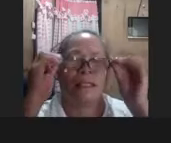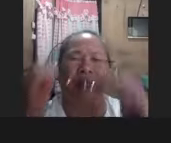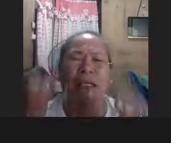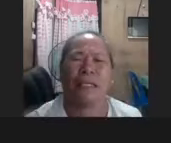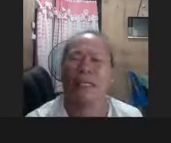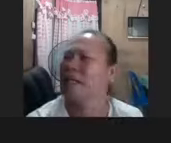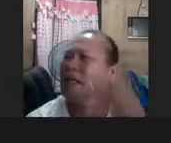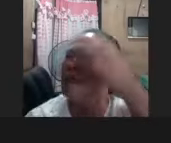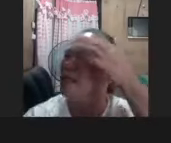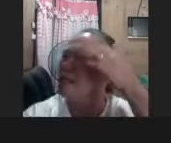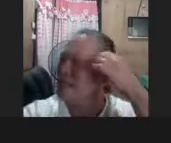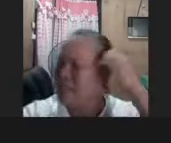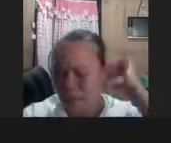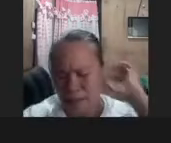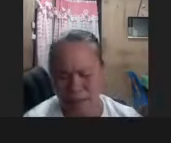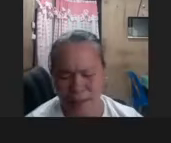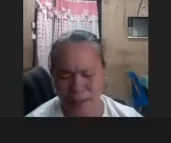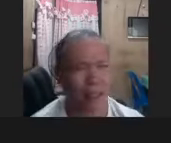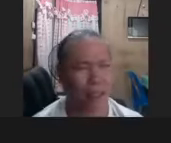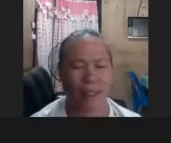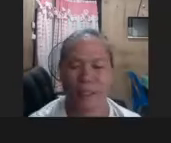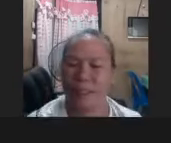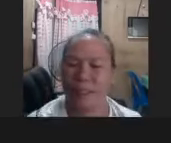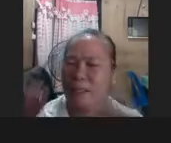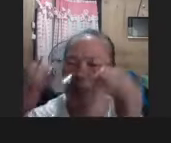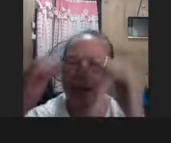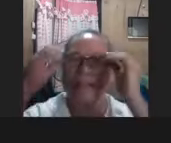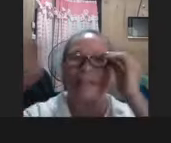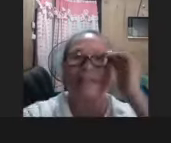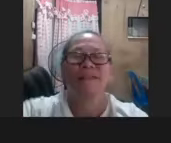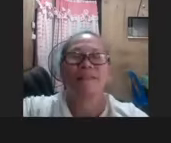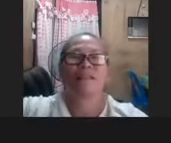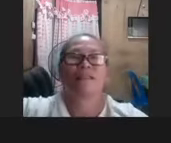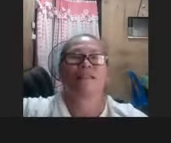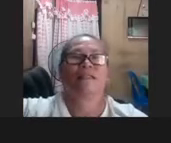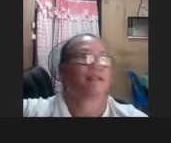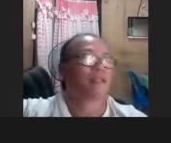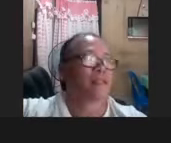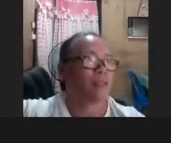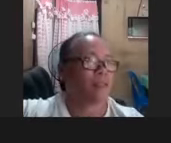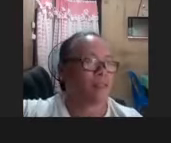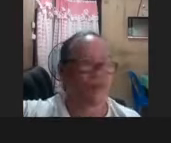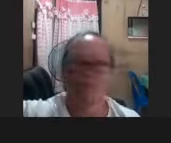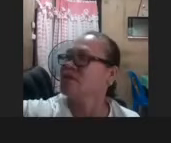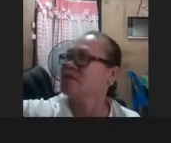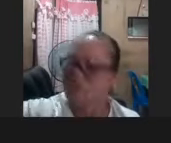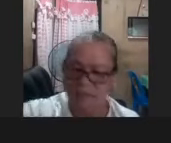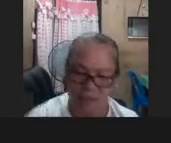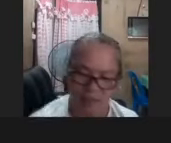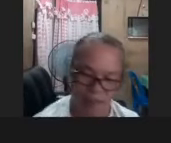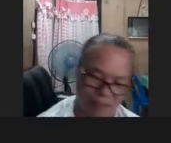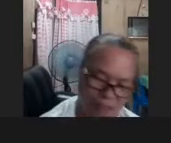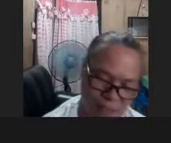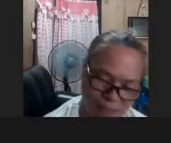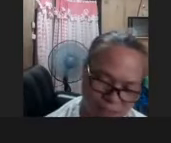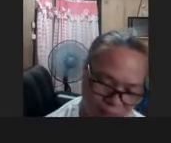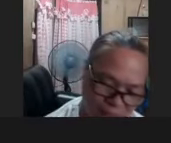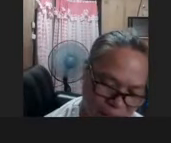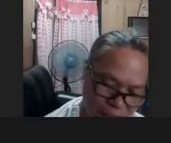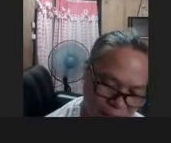July 10, 3 o'clock po hanggang 4:30 ay nandito na naman tayo sa